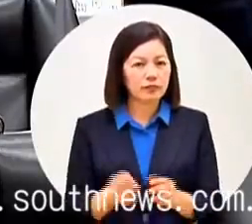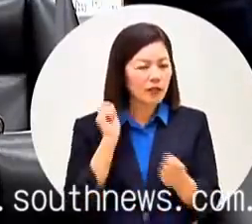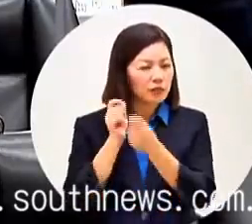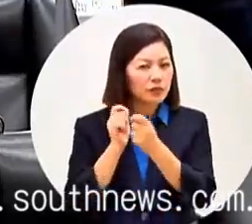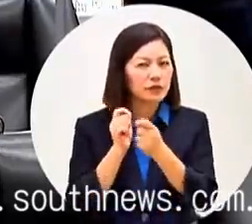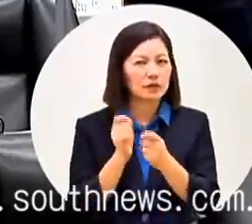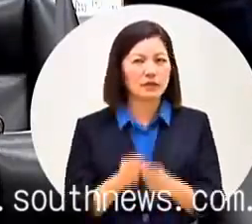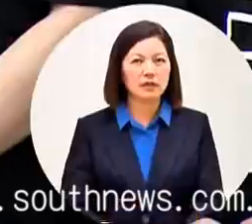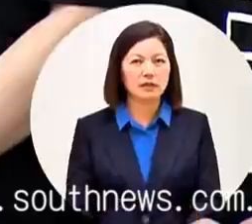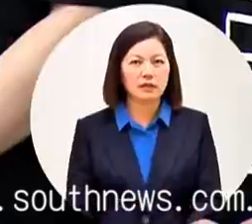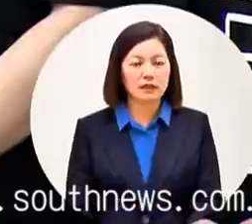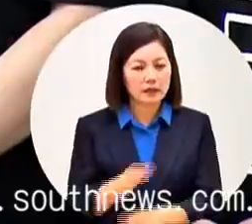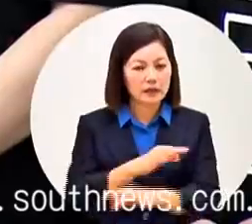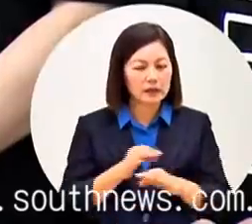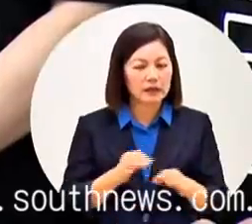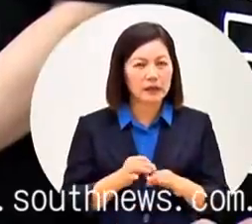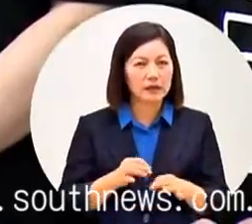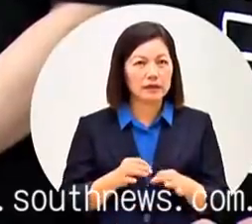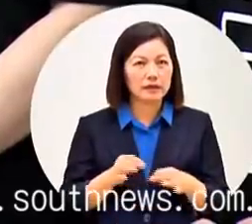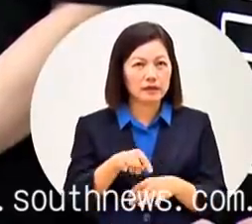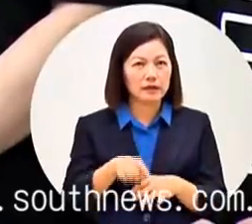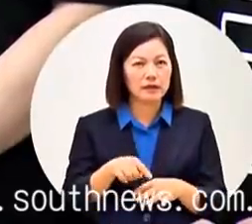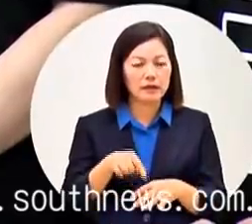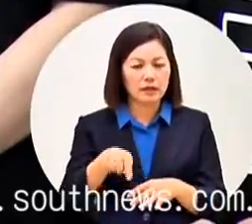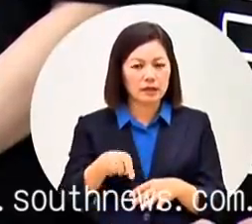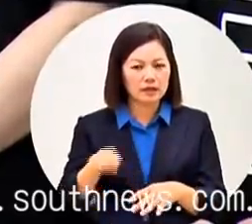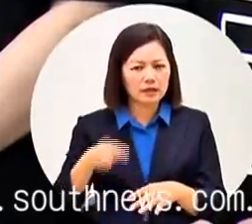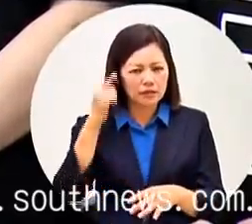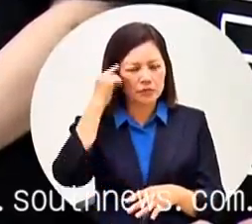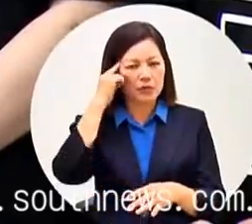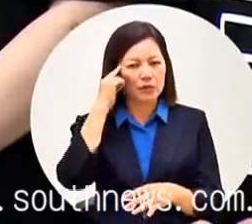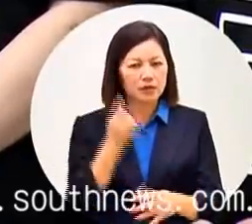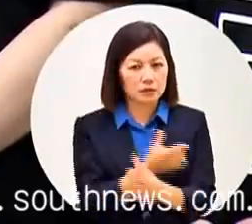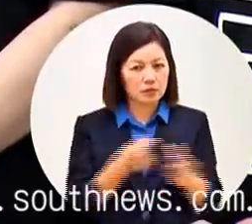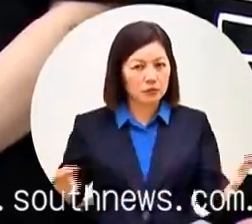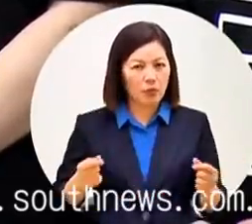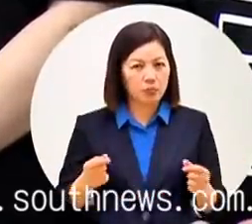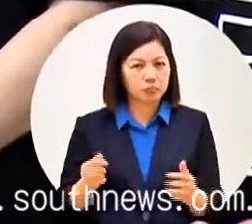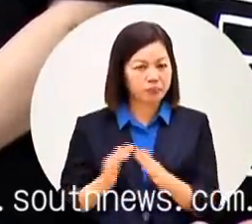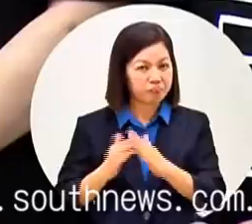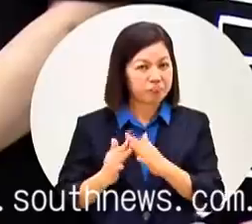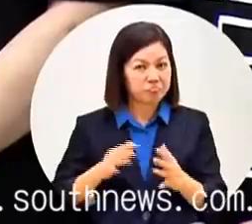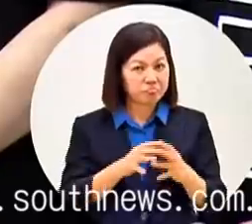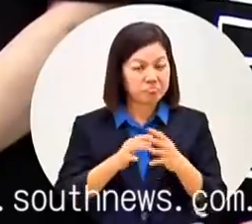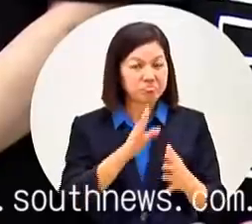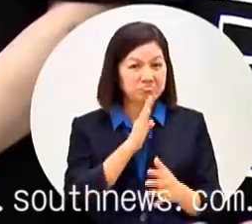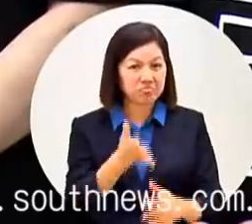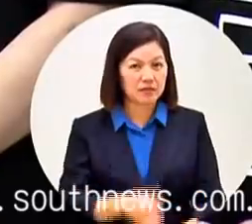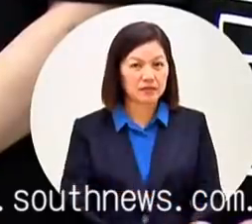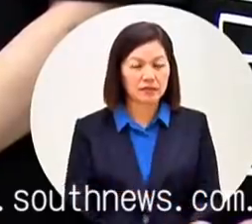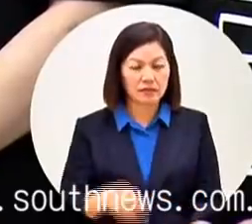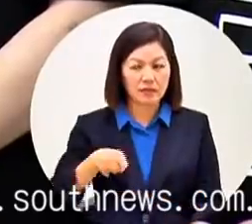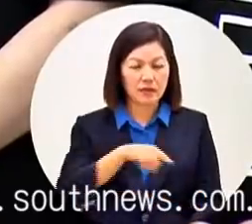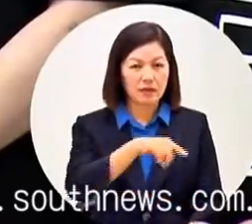经贸团是不是沦为统战团提出几项的质疑哦。市长，你们去中国